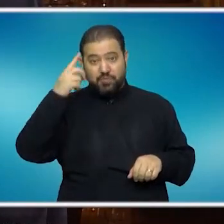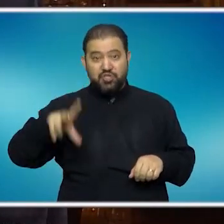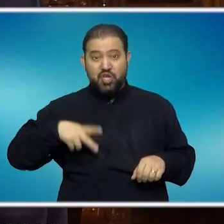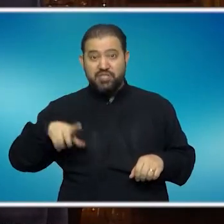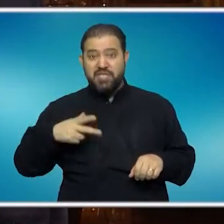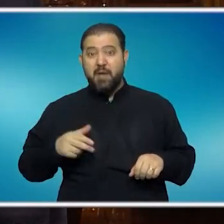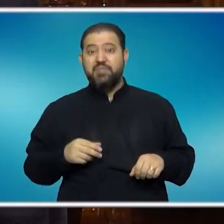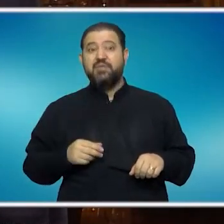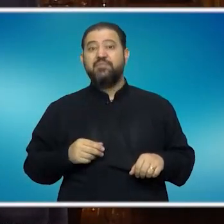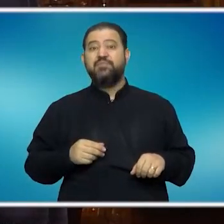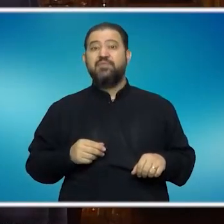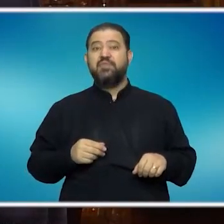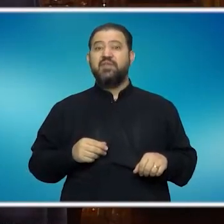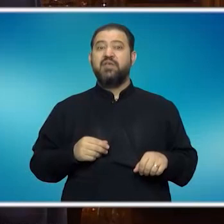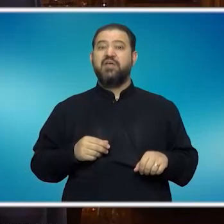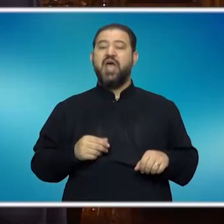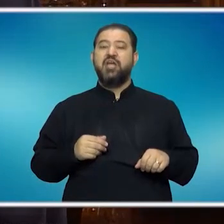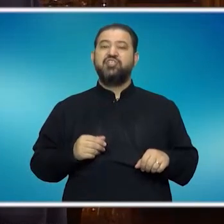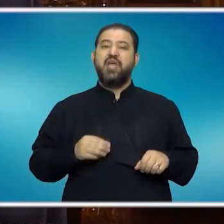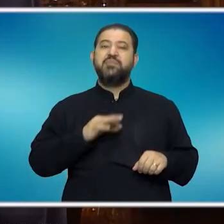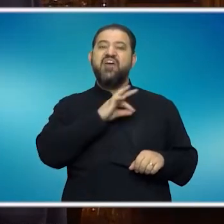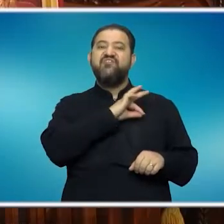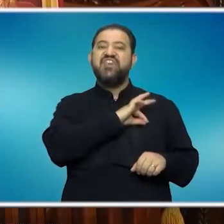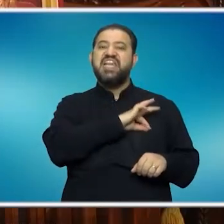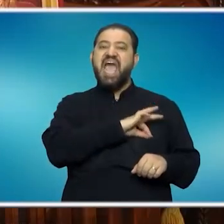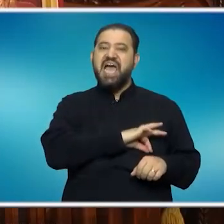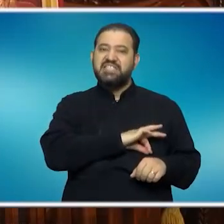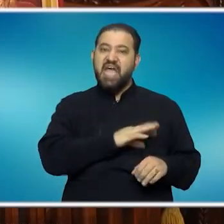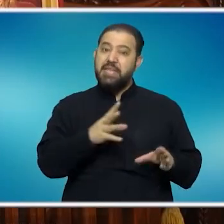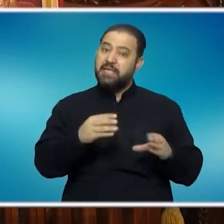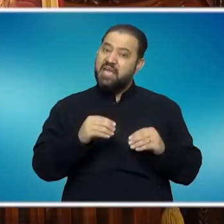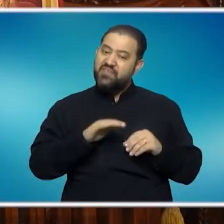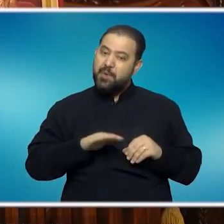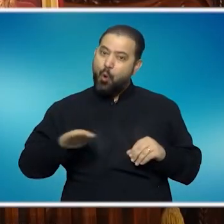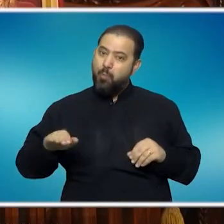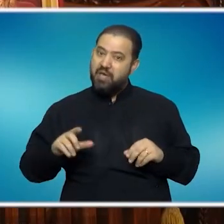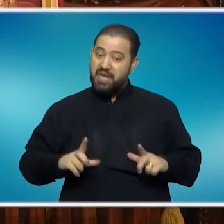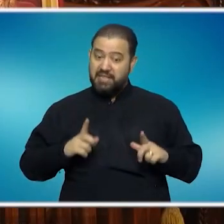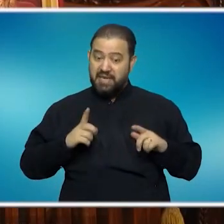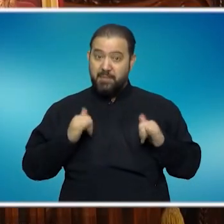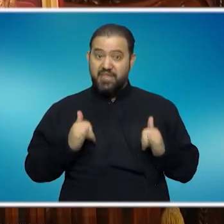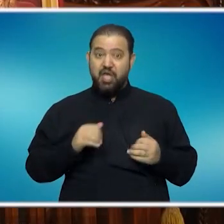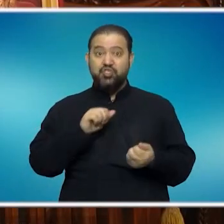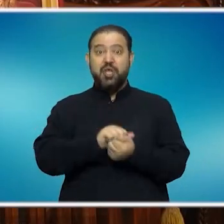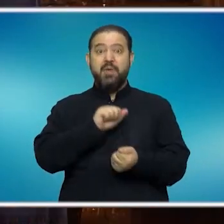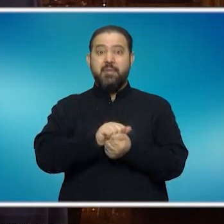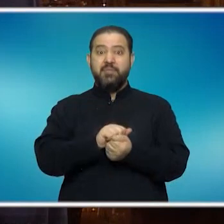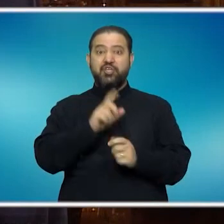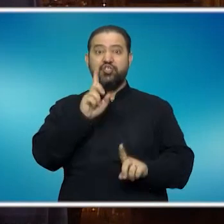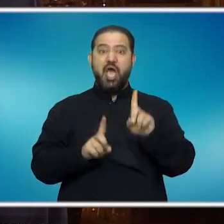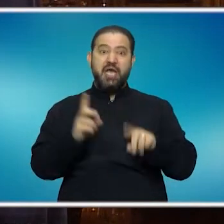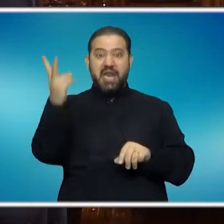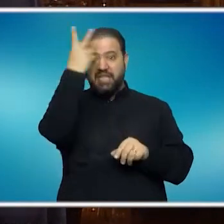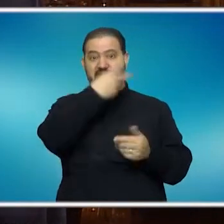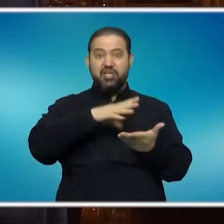ce înseamnă părințimea, ce înseamnă filiația, le experimentăm chiar aici, de pe pământ, și dacă le înțelegem